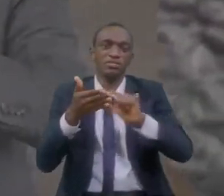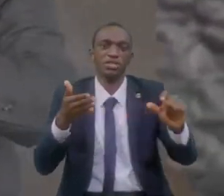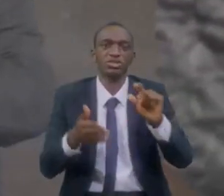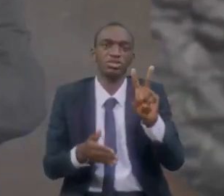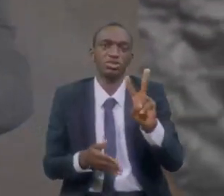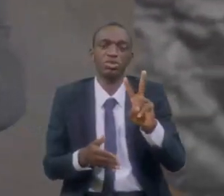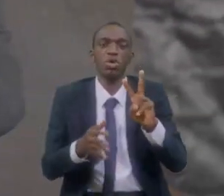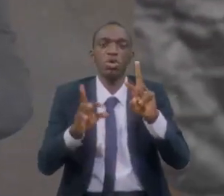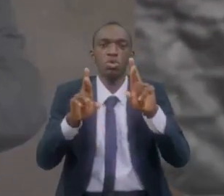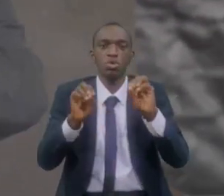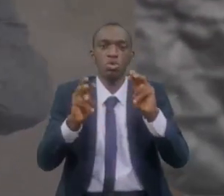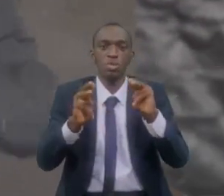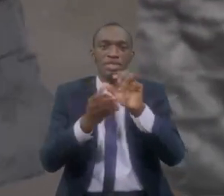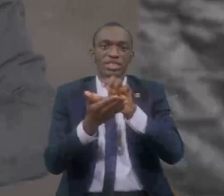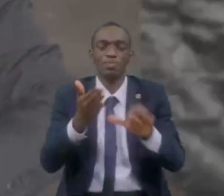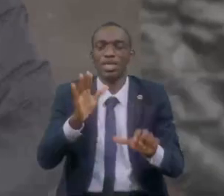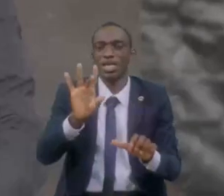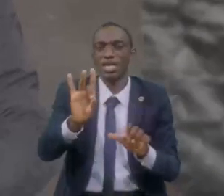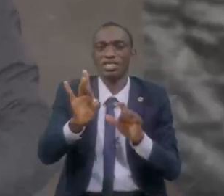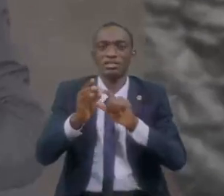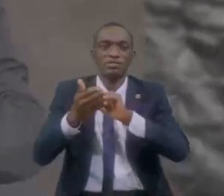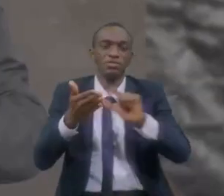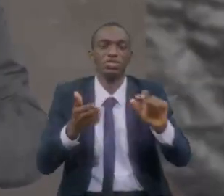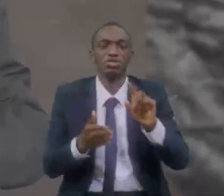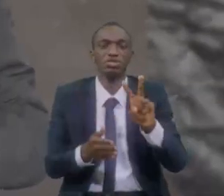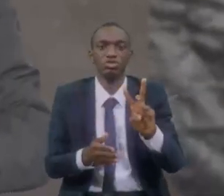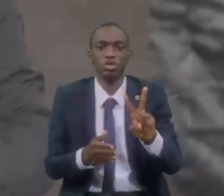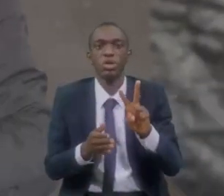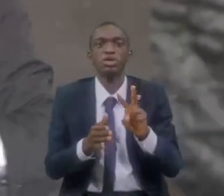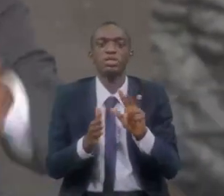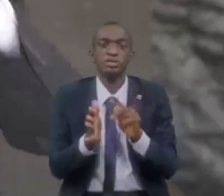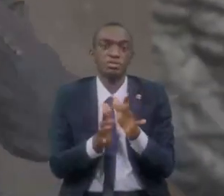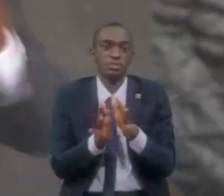8, verset 2.